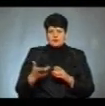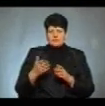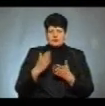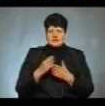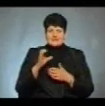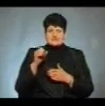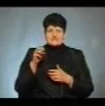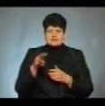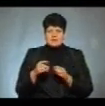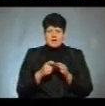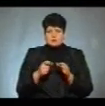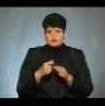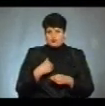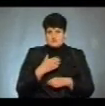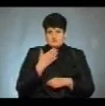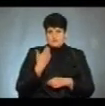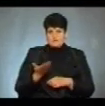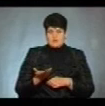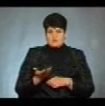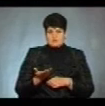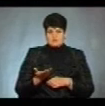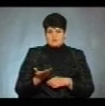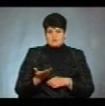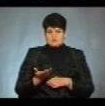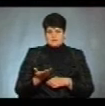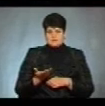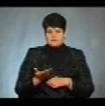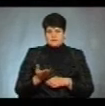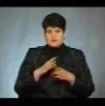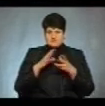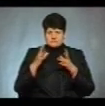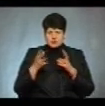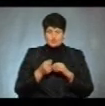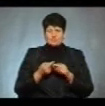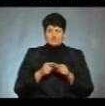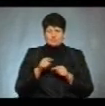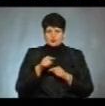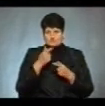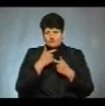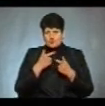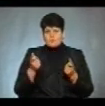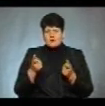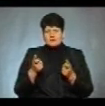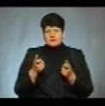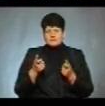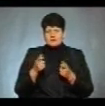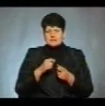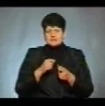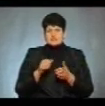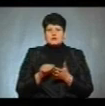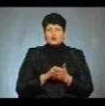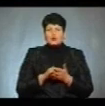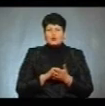сім-карточки у нас немає. А тому, ваша честь, в цілому цю інформацію, сам по собі